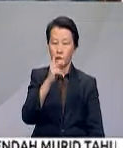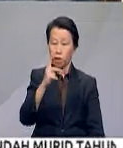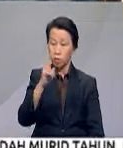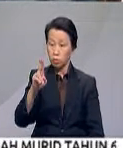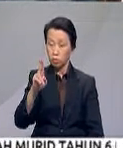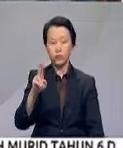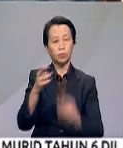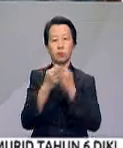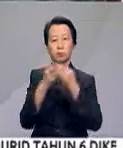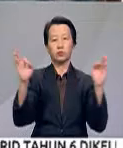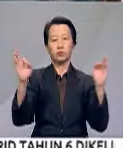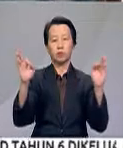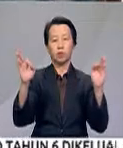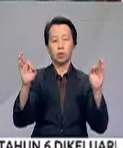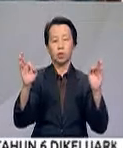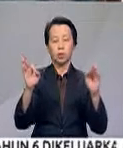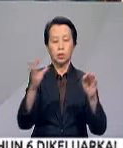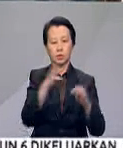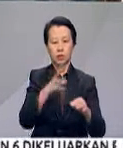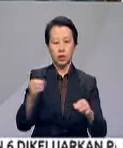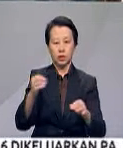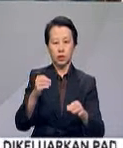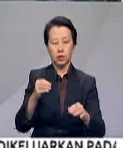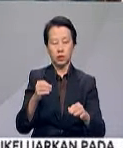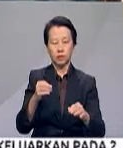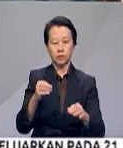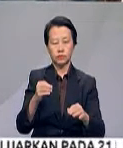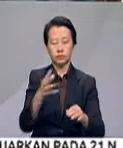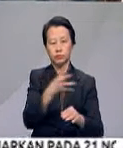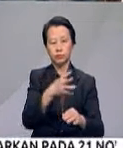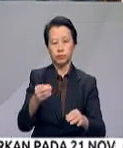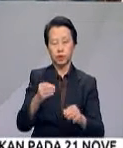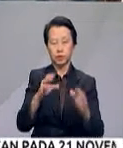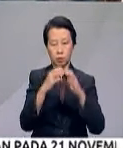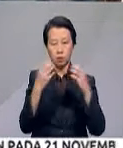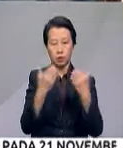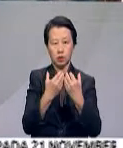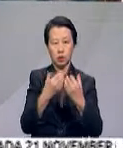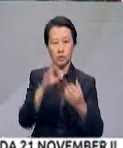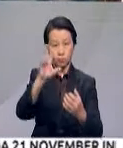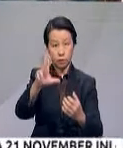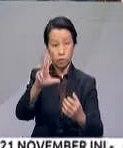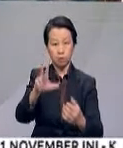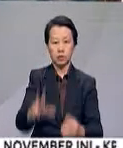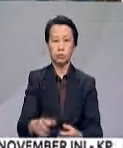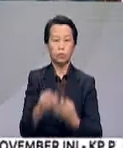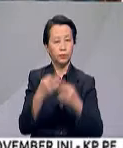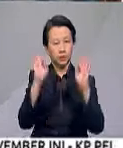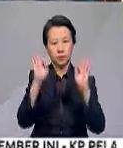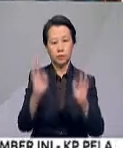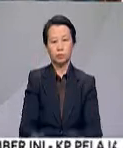diberi pengecualian, ya, seterusnya seluruhnya di kelas 3.